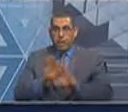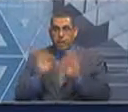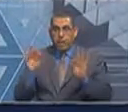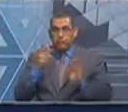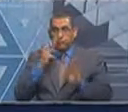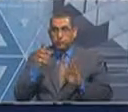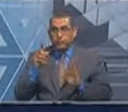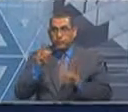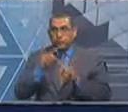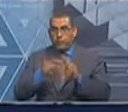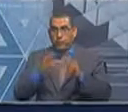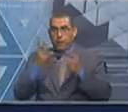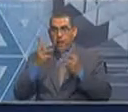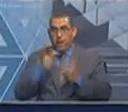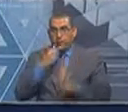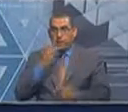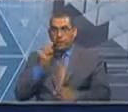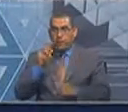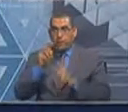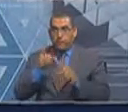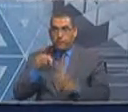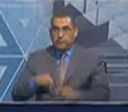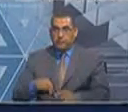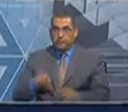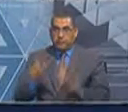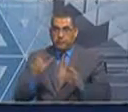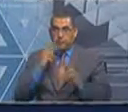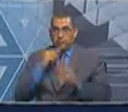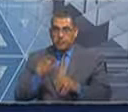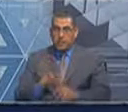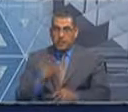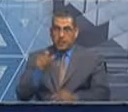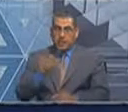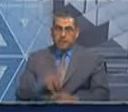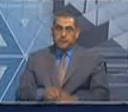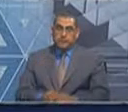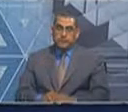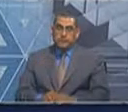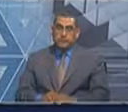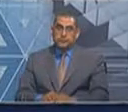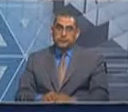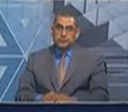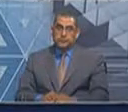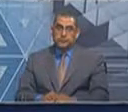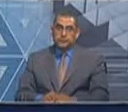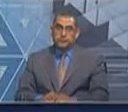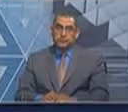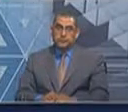بها والتي تصل إلى 30%. رمضان الشحات، النيل.